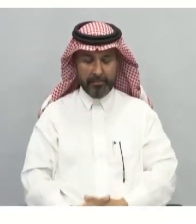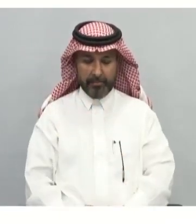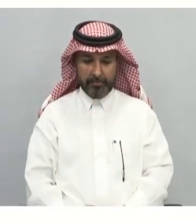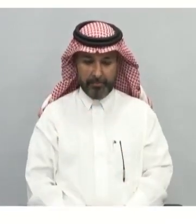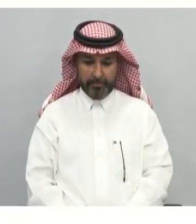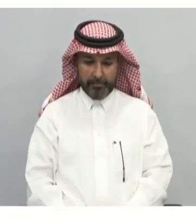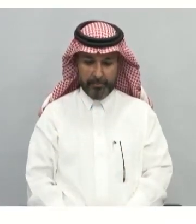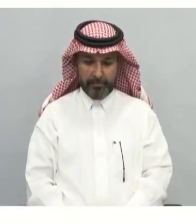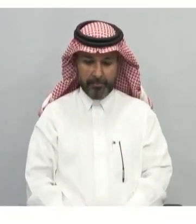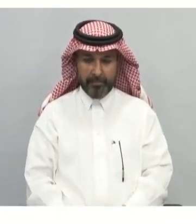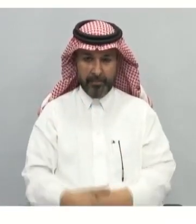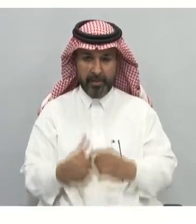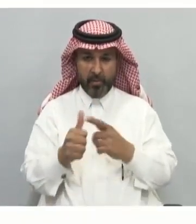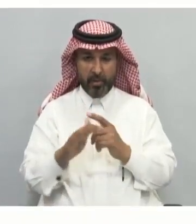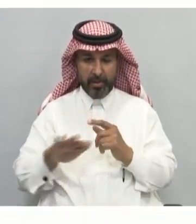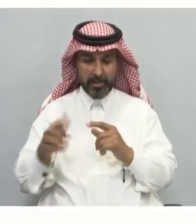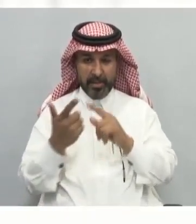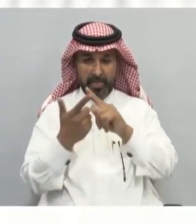العلم الحديث